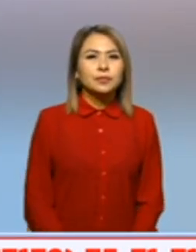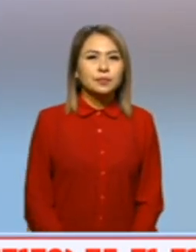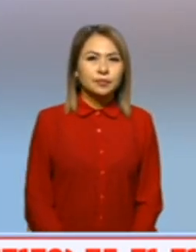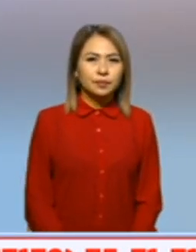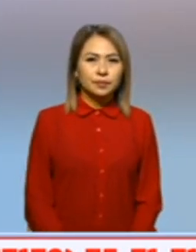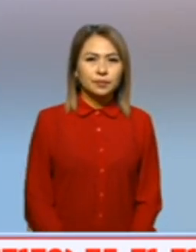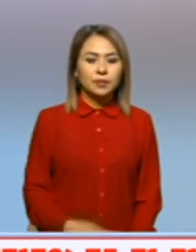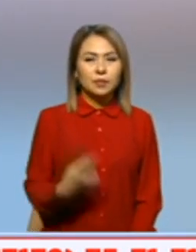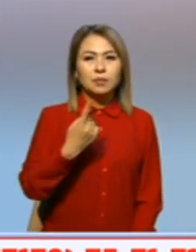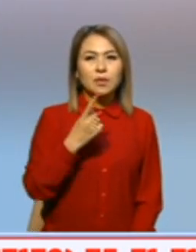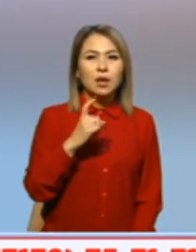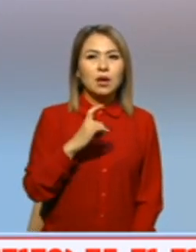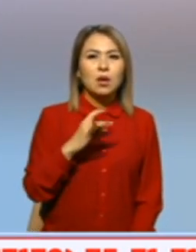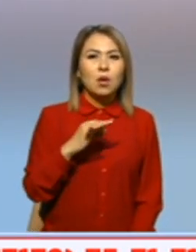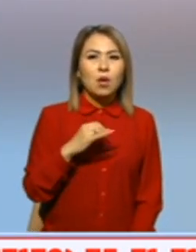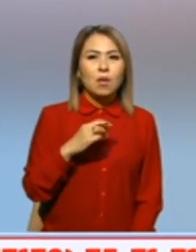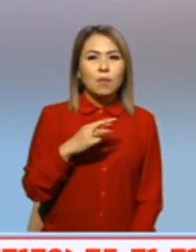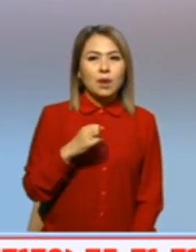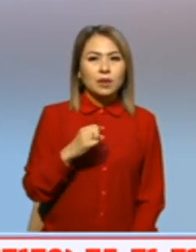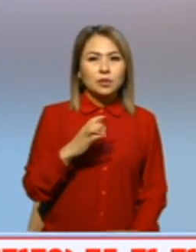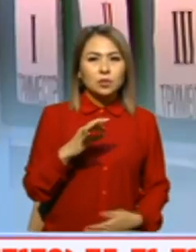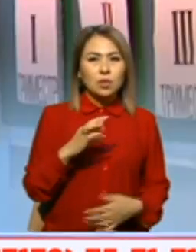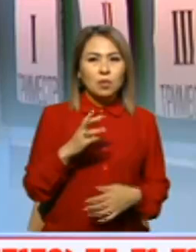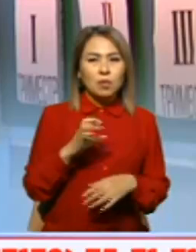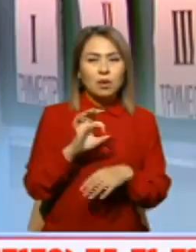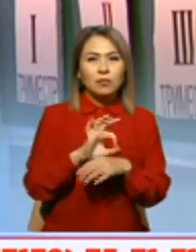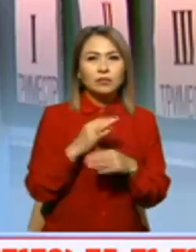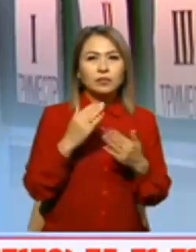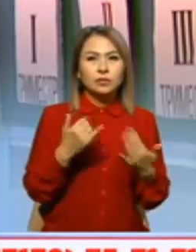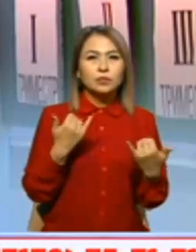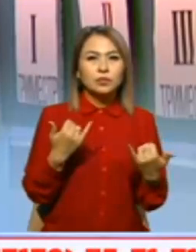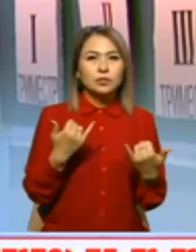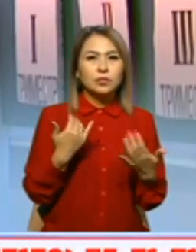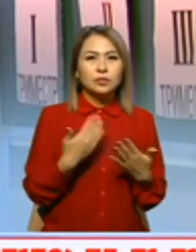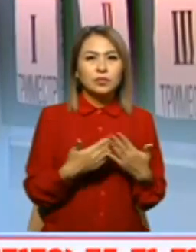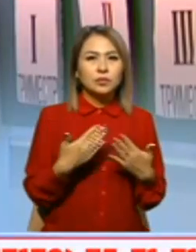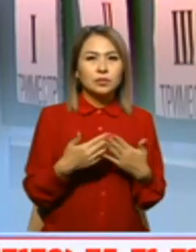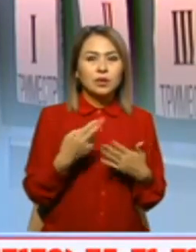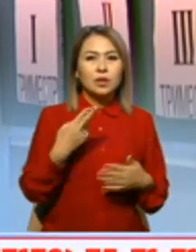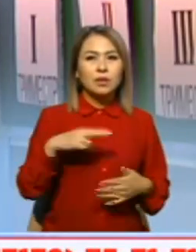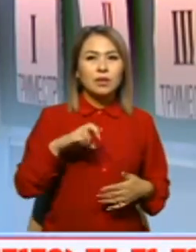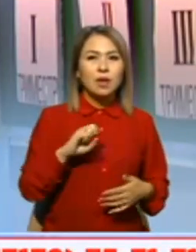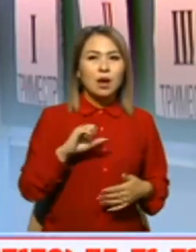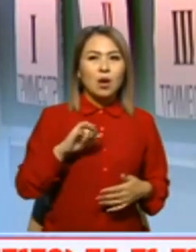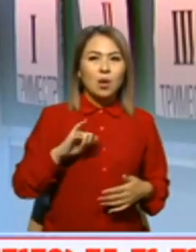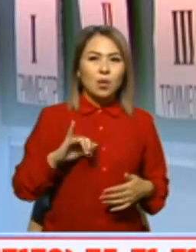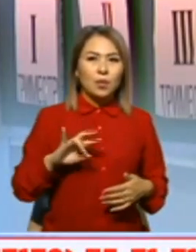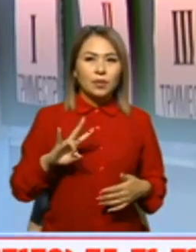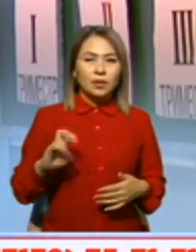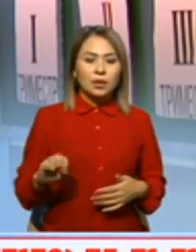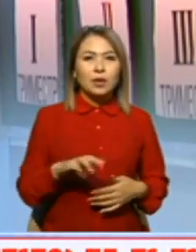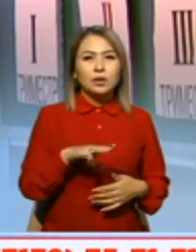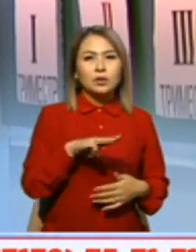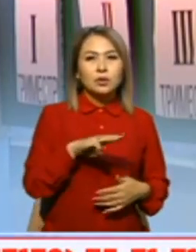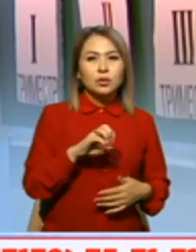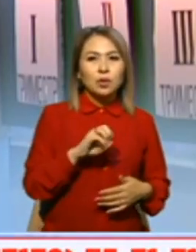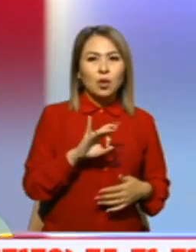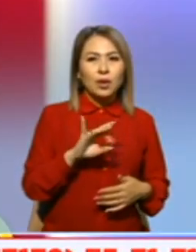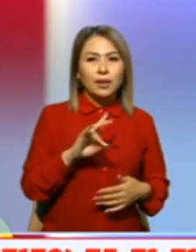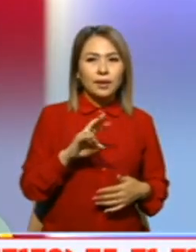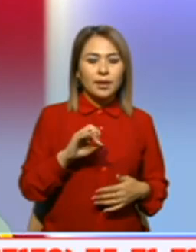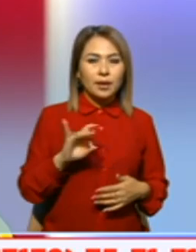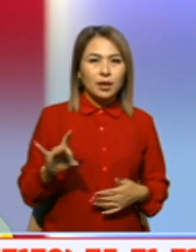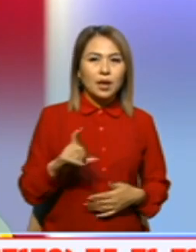бірінші хромосомалық аурулар болуы мүмкін. Хромосомалық аурулар қазір бізге белгілі Даун синдромы, Тернер синдромы,